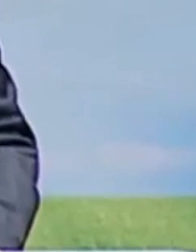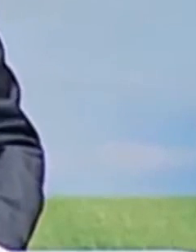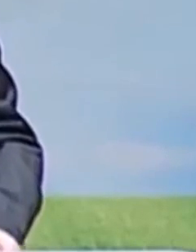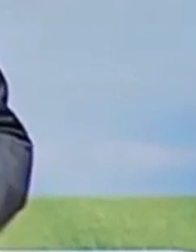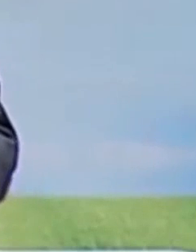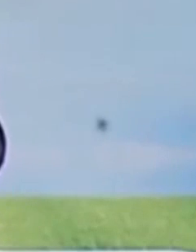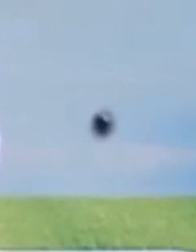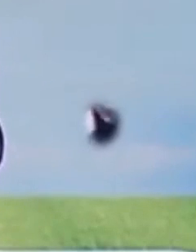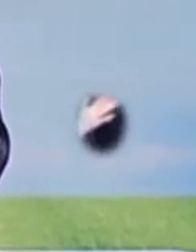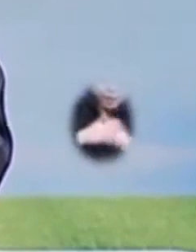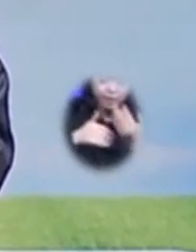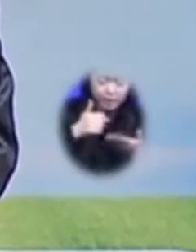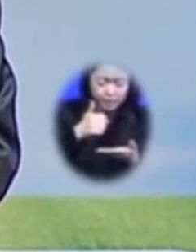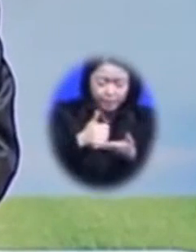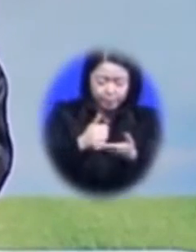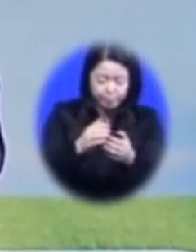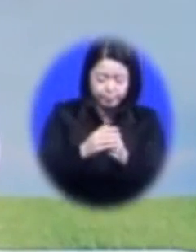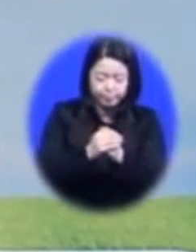아버지 하나님,